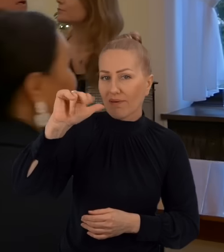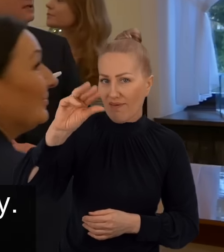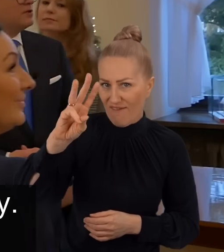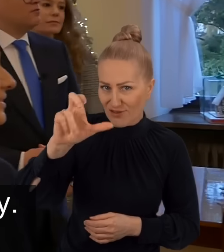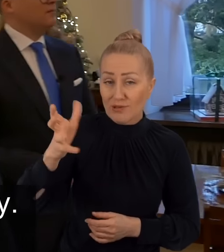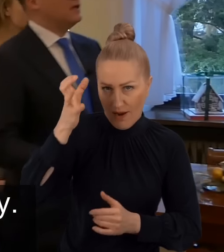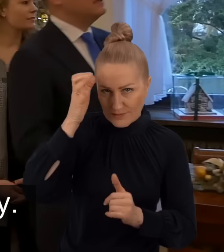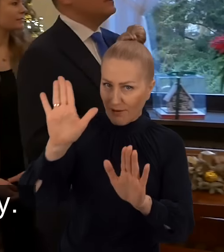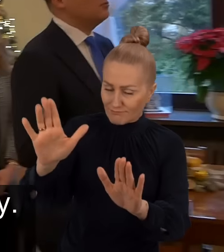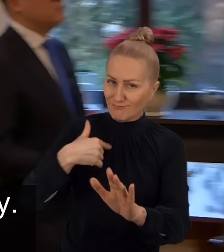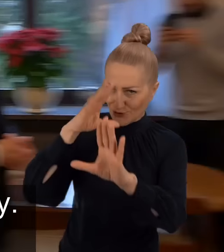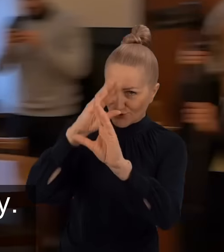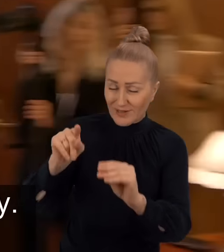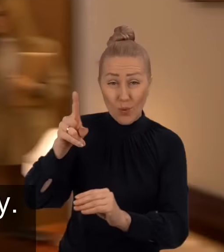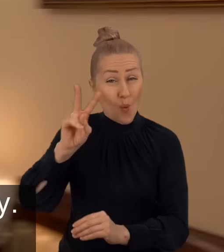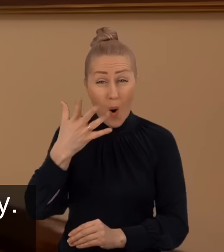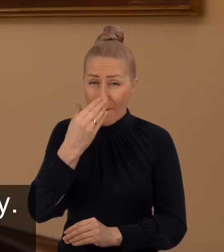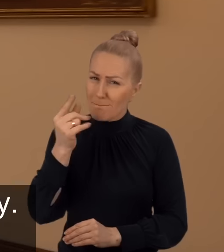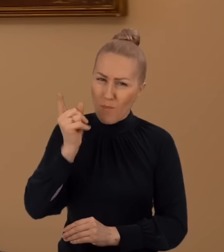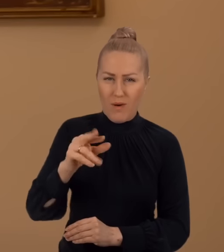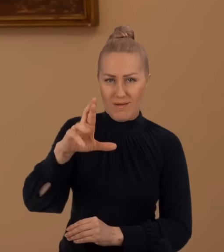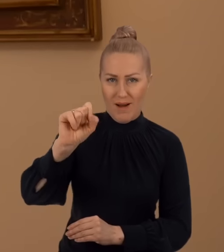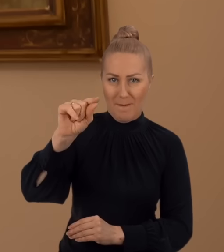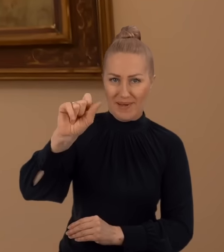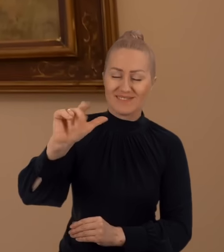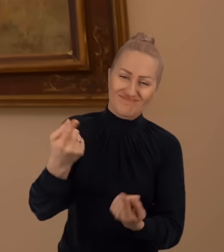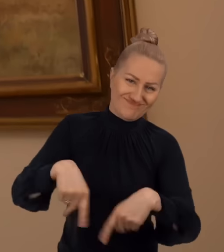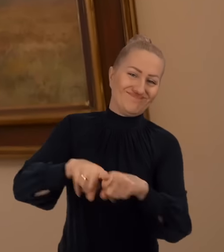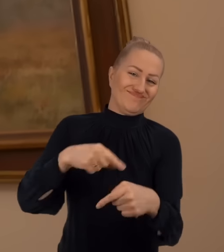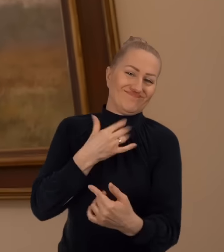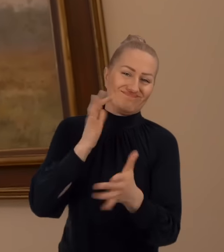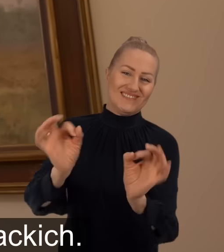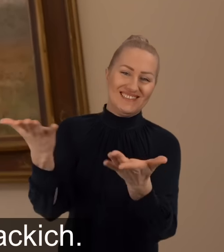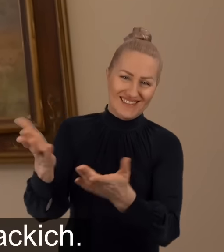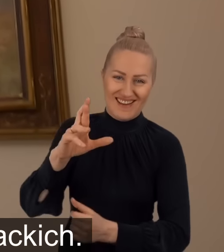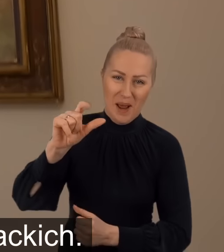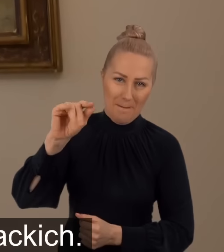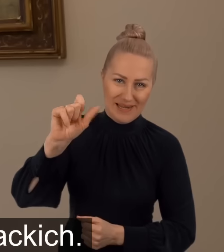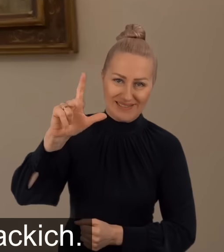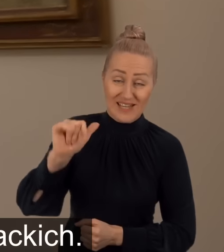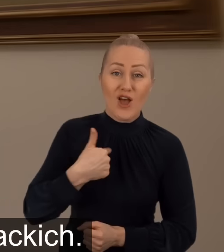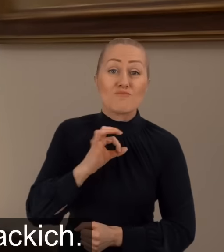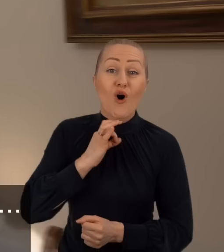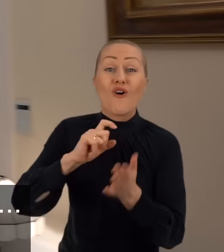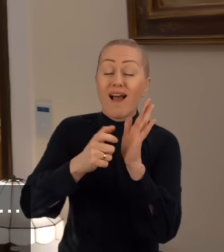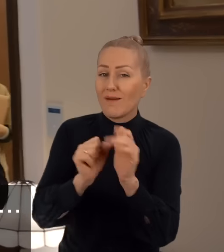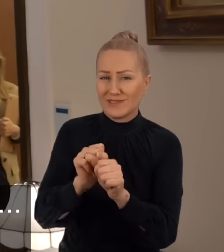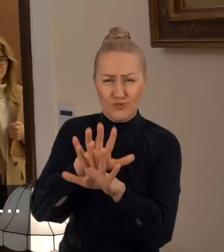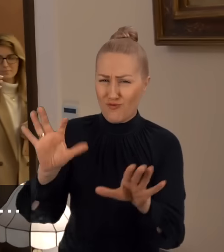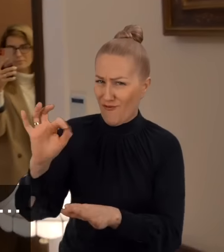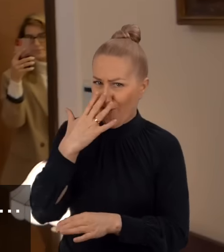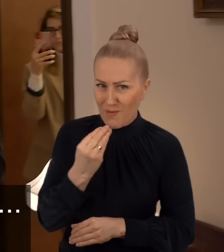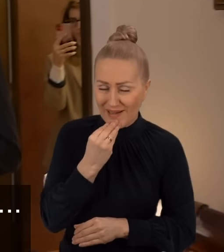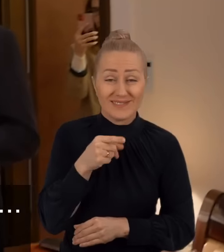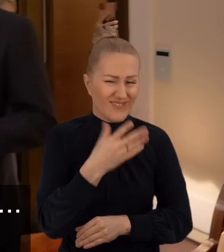Filipkiewicz, z całym szacunkiem dla artysty, to musi być Rapacki. A jak? Oczywiście, że Rapacki. Ja mam u siebie są bardzo piękne, dużo Rapackich. Ale nie